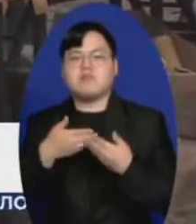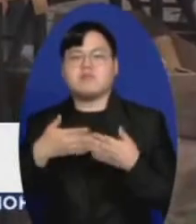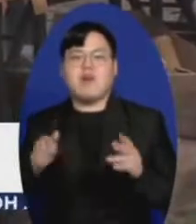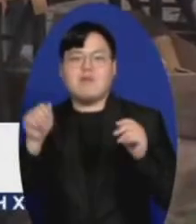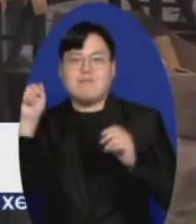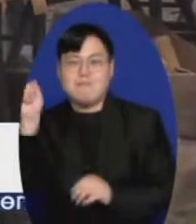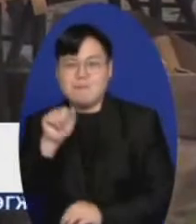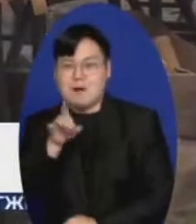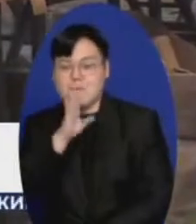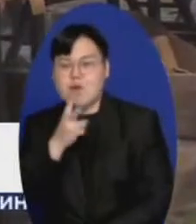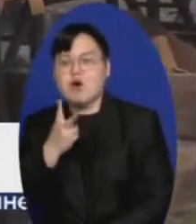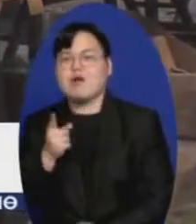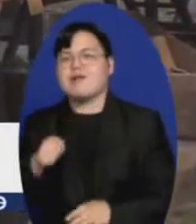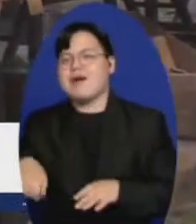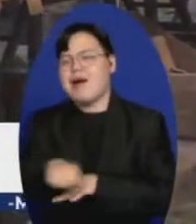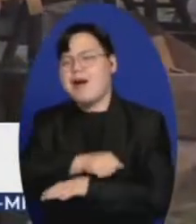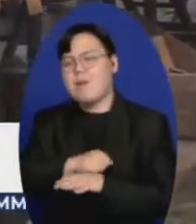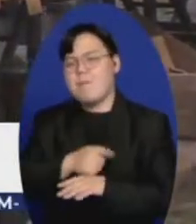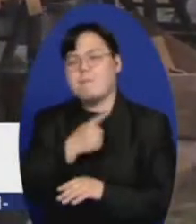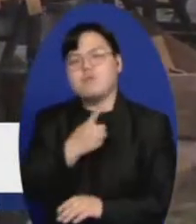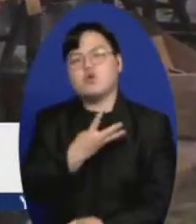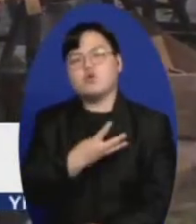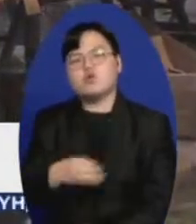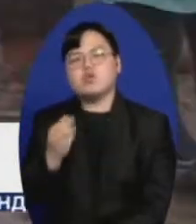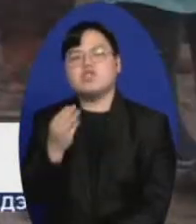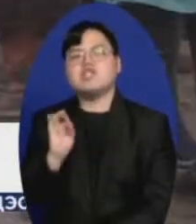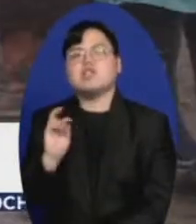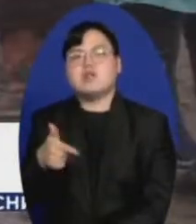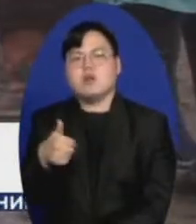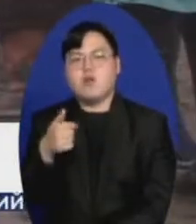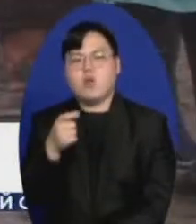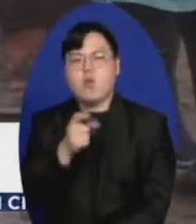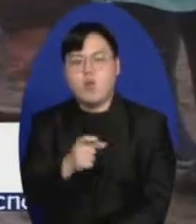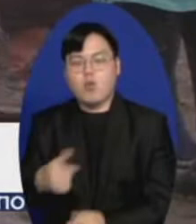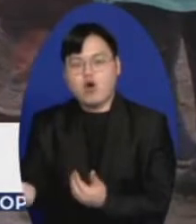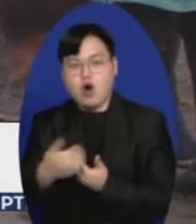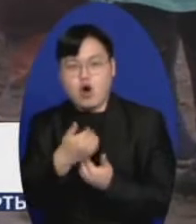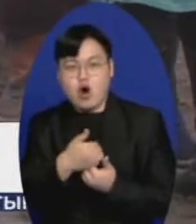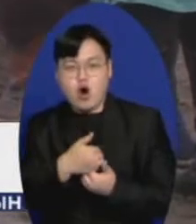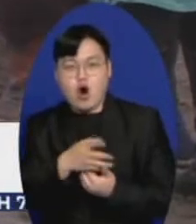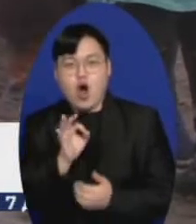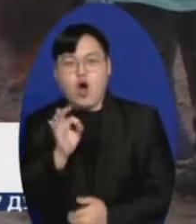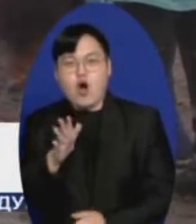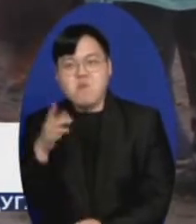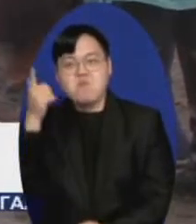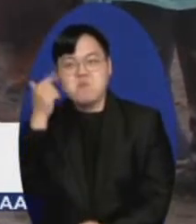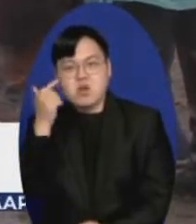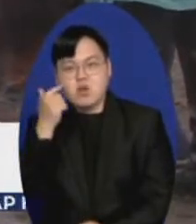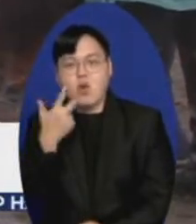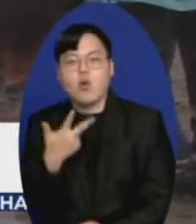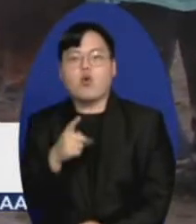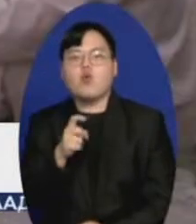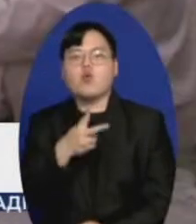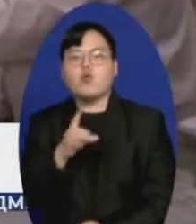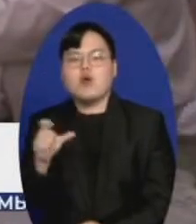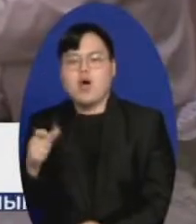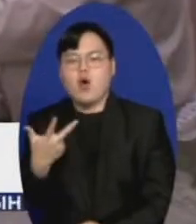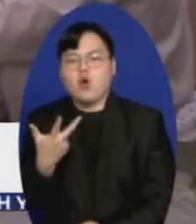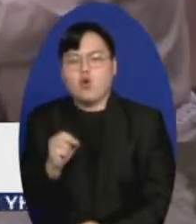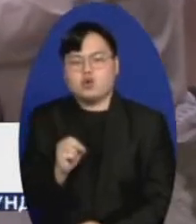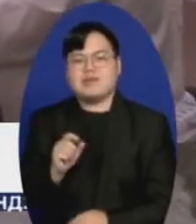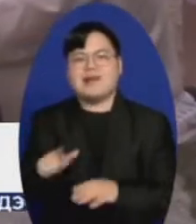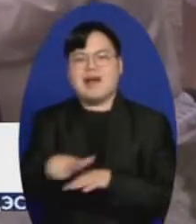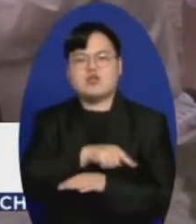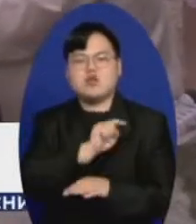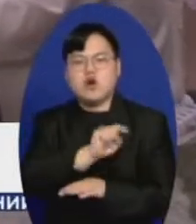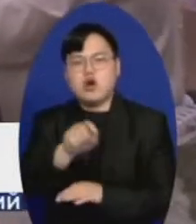Фестивалд нийслэл болон 21 аймаг хамарсан 1400 гаруй шилдэг оролцогч, өвлөн уламжлагч 3 хүрээ 30 өртөө дамжин соёлын